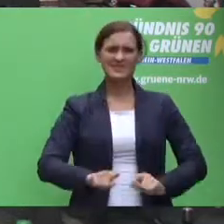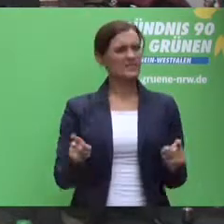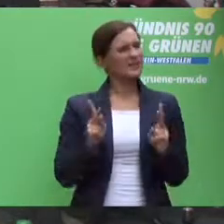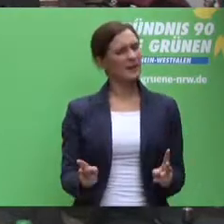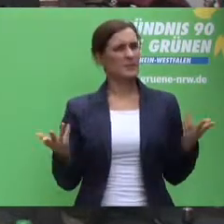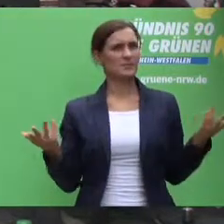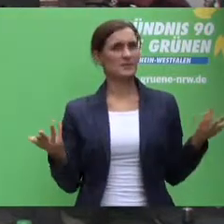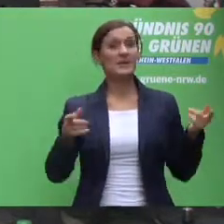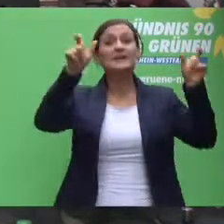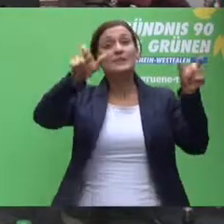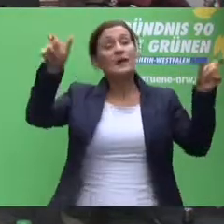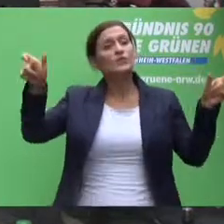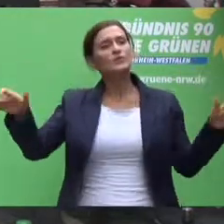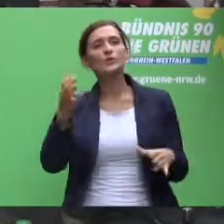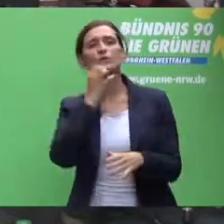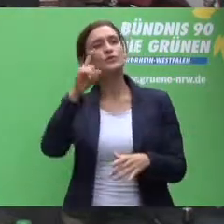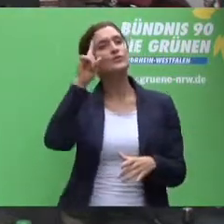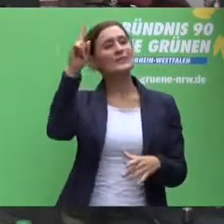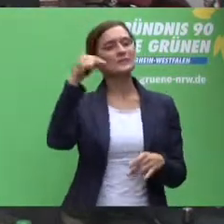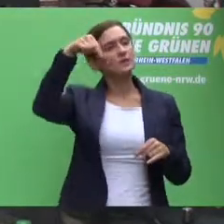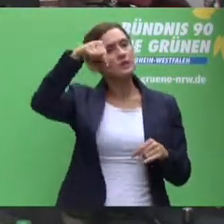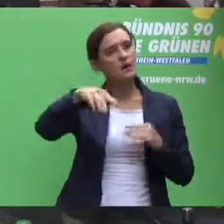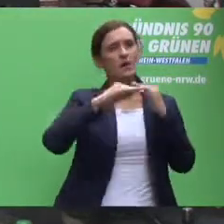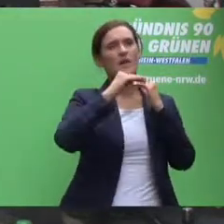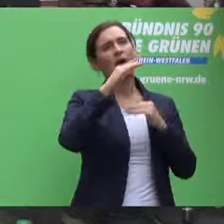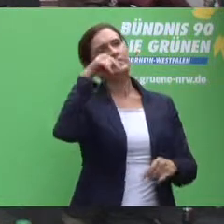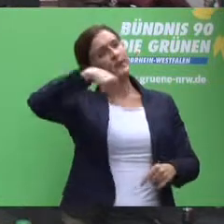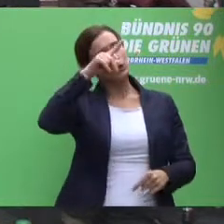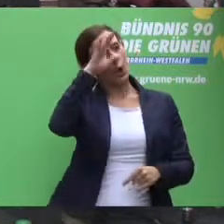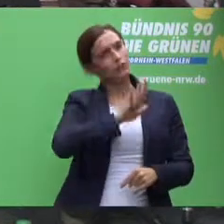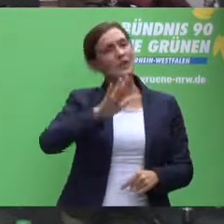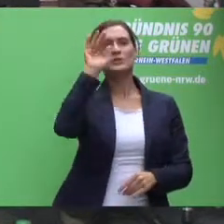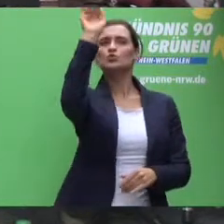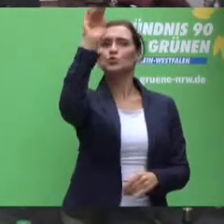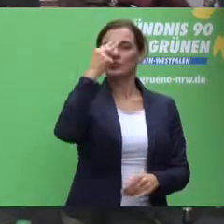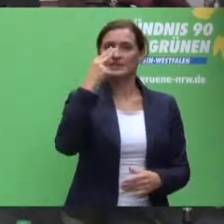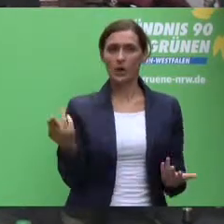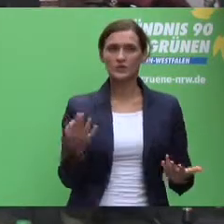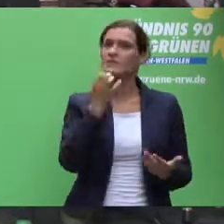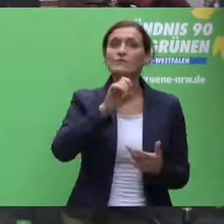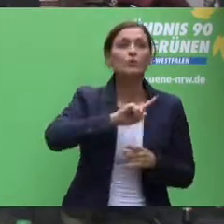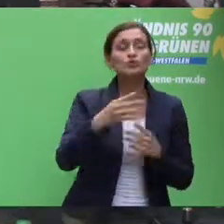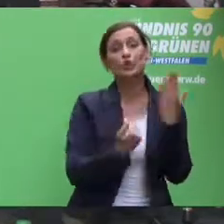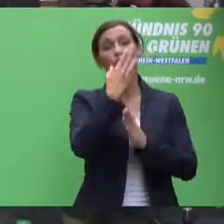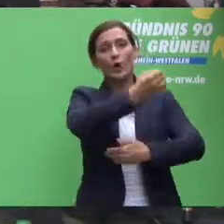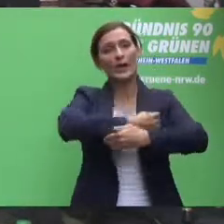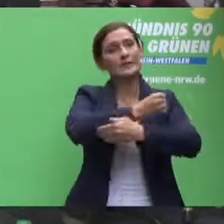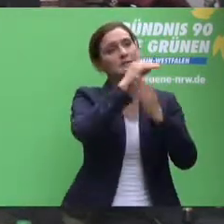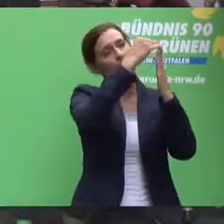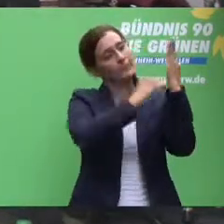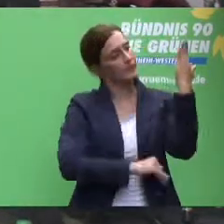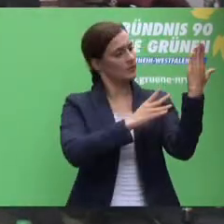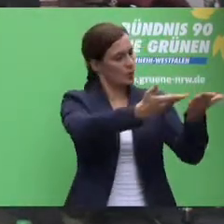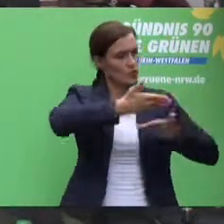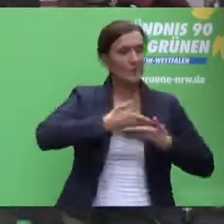Menschen wollen wissen, in welche Richtung dieses Land künftig geht, und sie wollen keine Kohlrouladenrezepte erfahren. Sie wollen wissen,